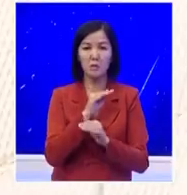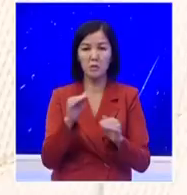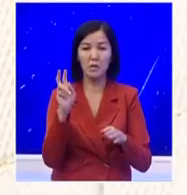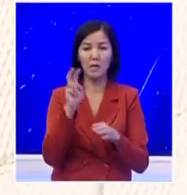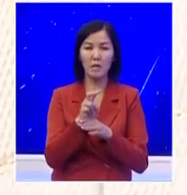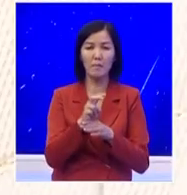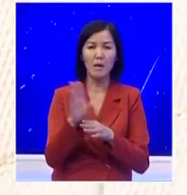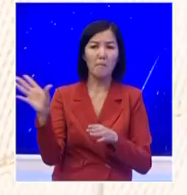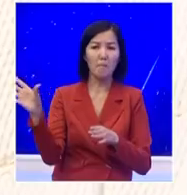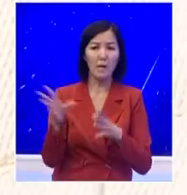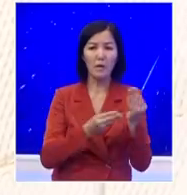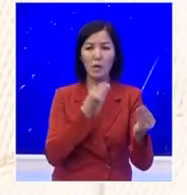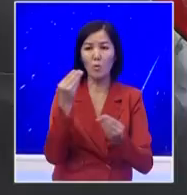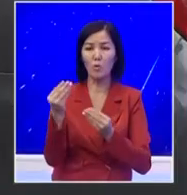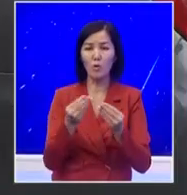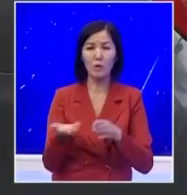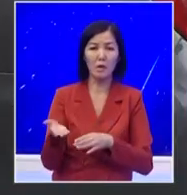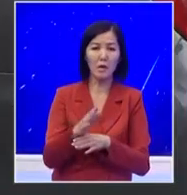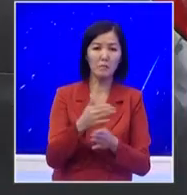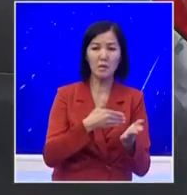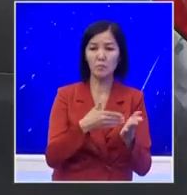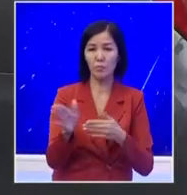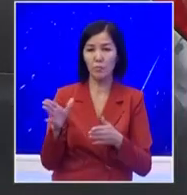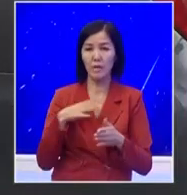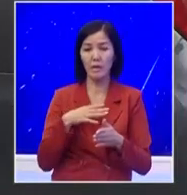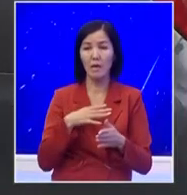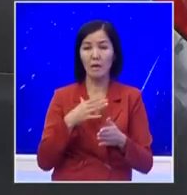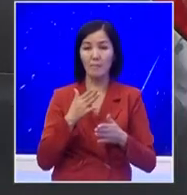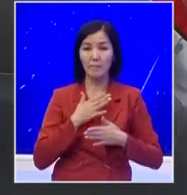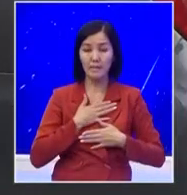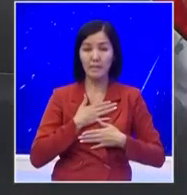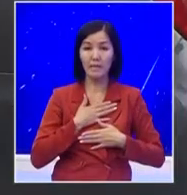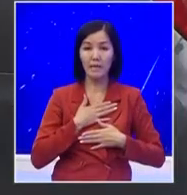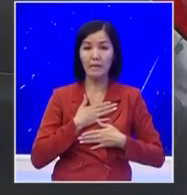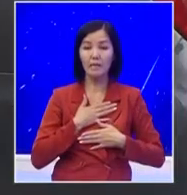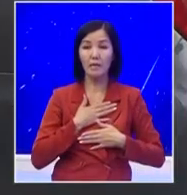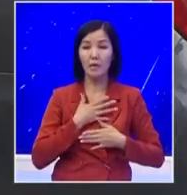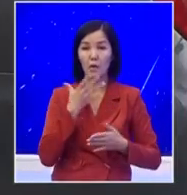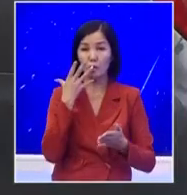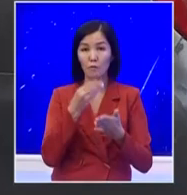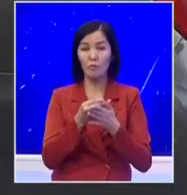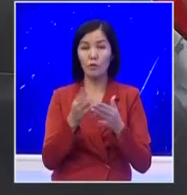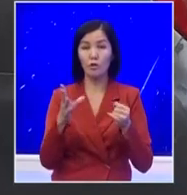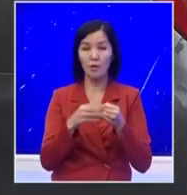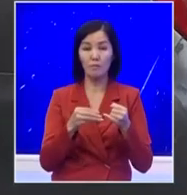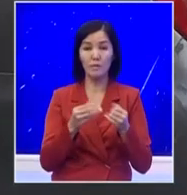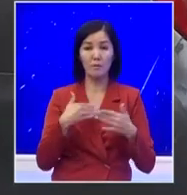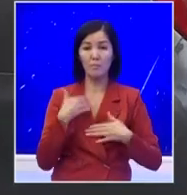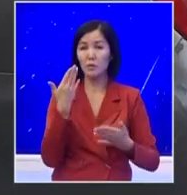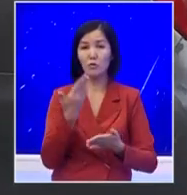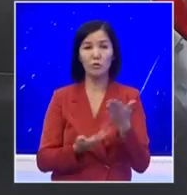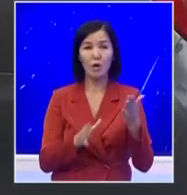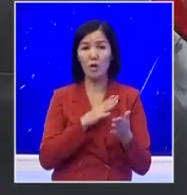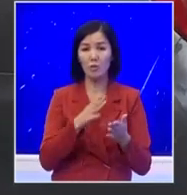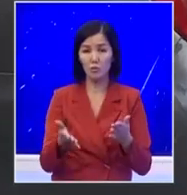әткеншек орындық кермелерді қазып алып тастады. Бұл біздің жекеменшік жеріміз деді. Ал бізден оны ешкім сұраған жоқ.